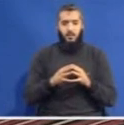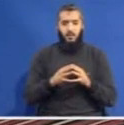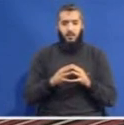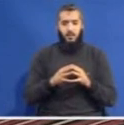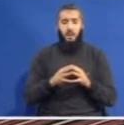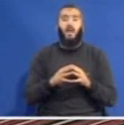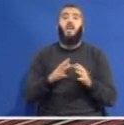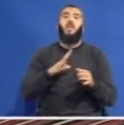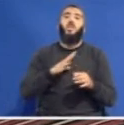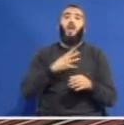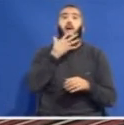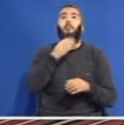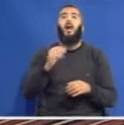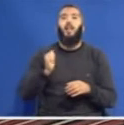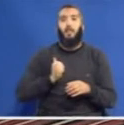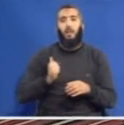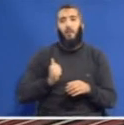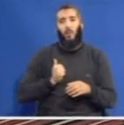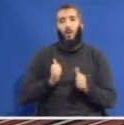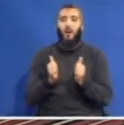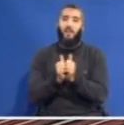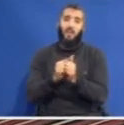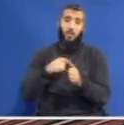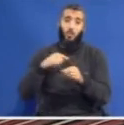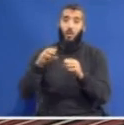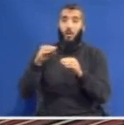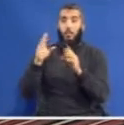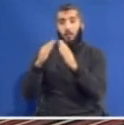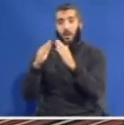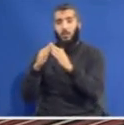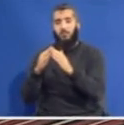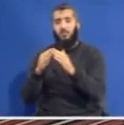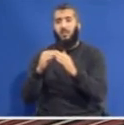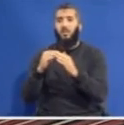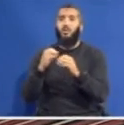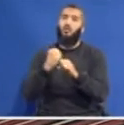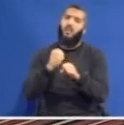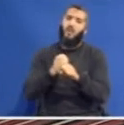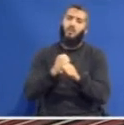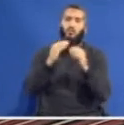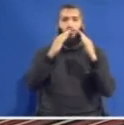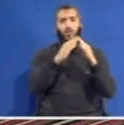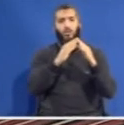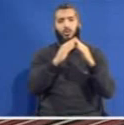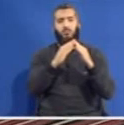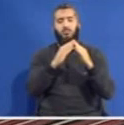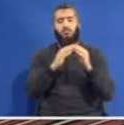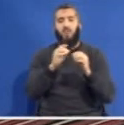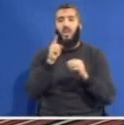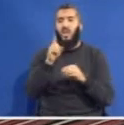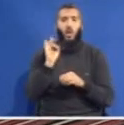حبتش تقوم معايا الشغل وما حبتش هذيك وديك، قلت لها معليش انا نخدم زعما نخدم قد طاكسي